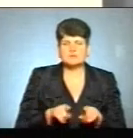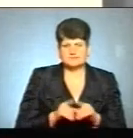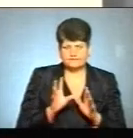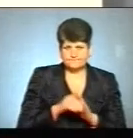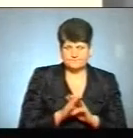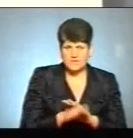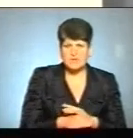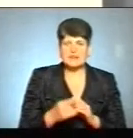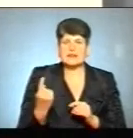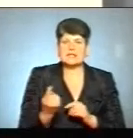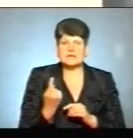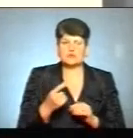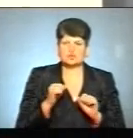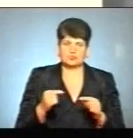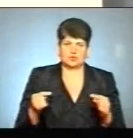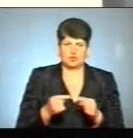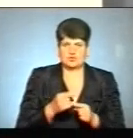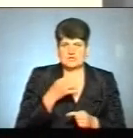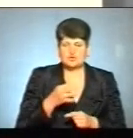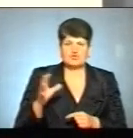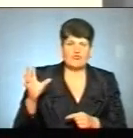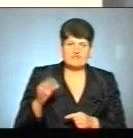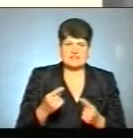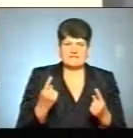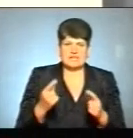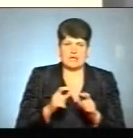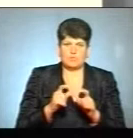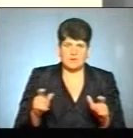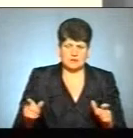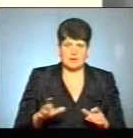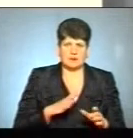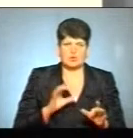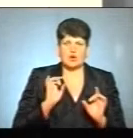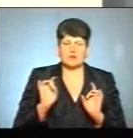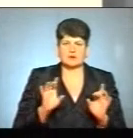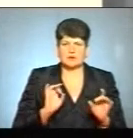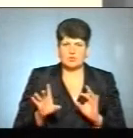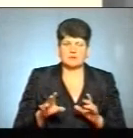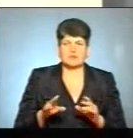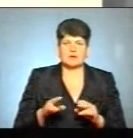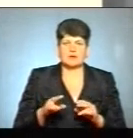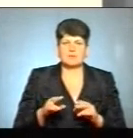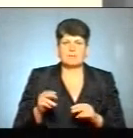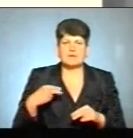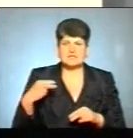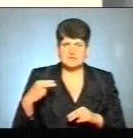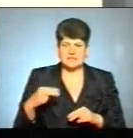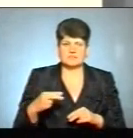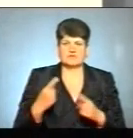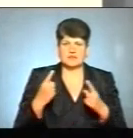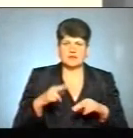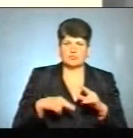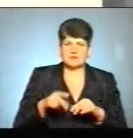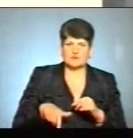Але єдине, що можна з певністю сказати, що всі великі об'єкти, які анонсовані були президентом будівництва, велике будівництво,